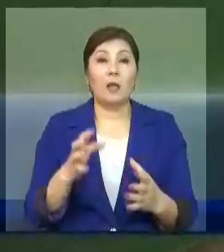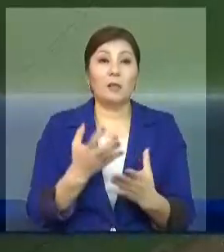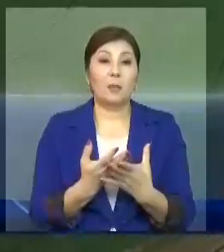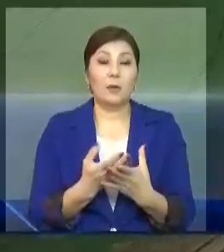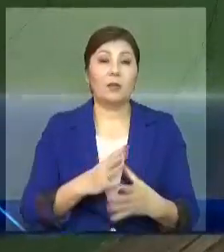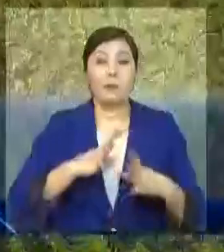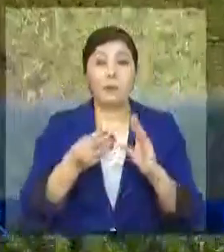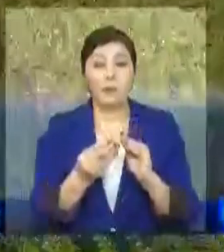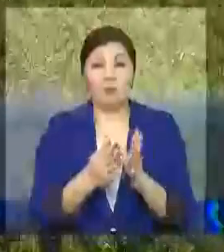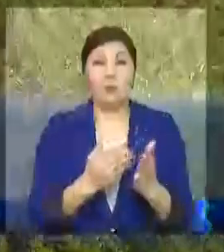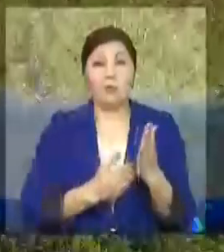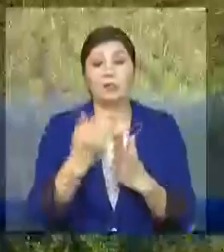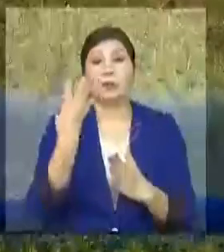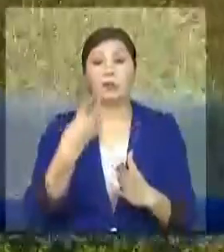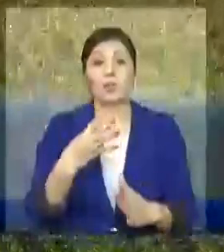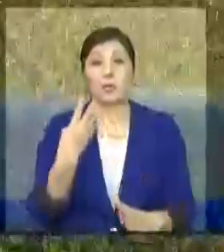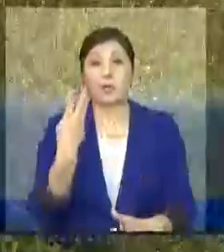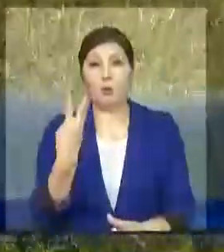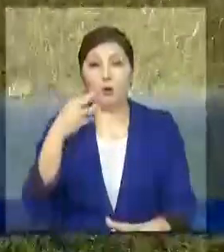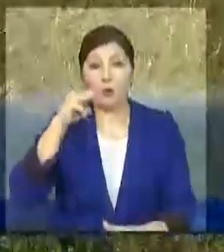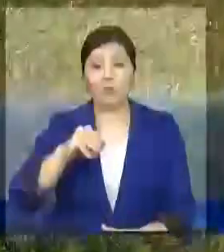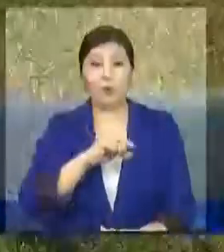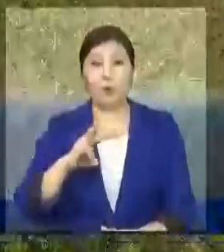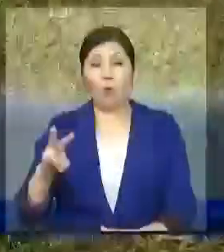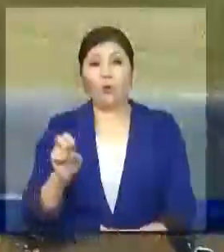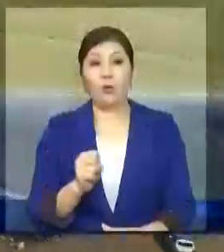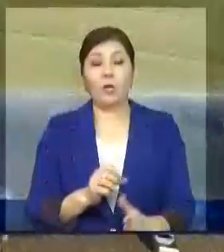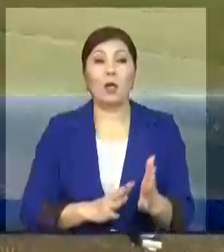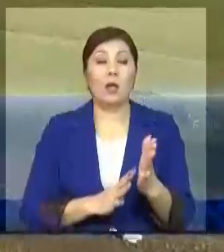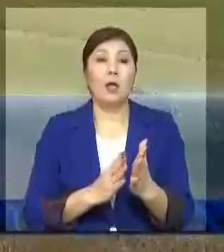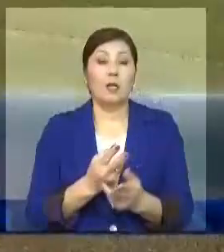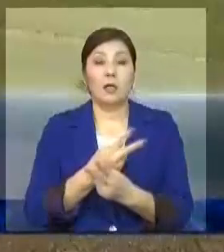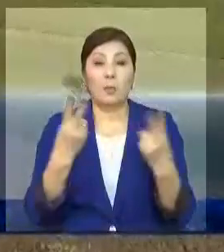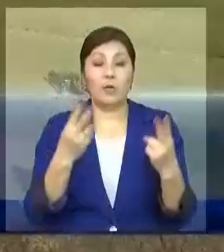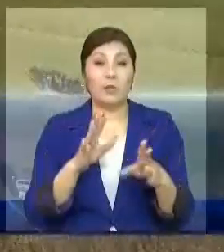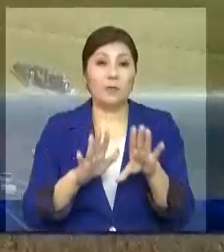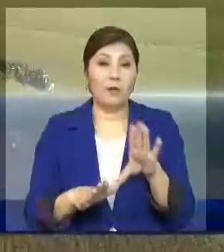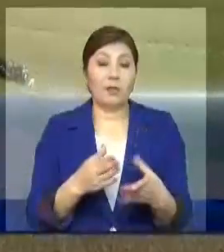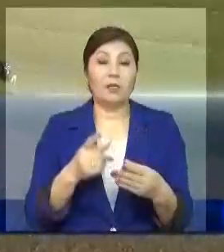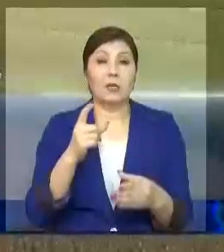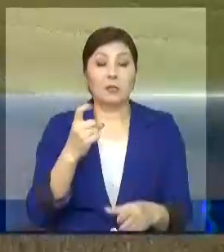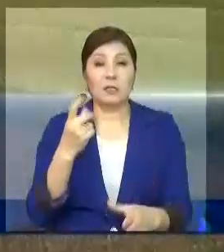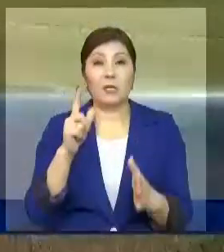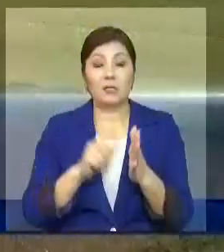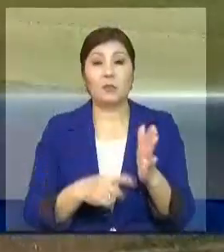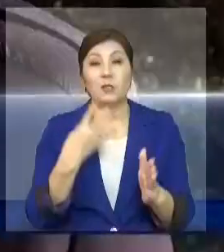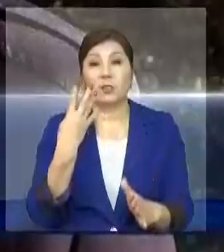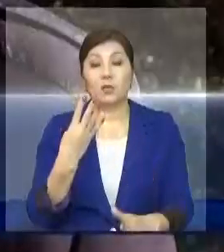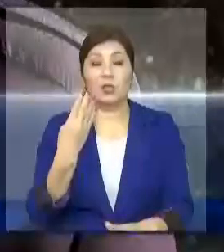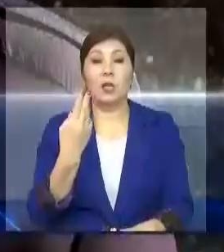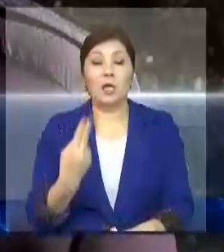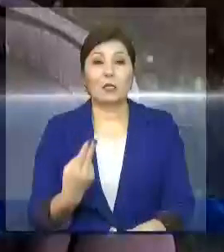продукцию общим объемом свыше 43 тысяч тонн. Что касается урожайности, то показатель составил около 174 центнеров с